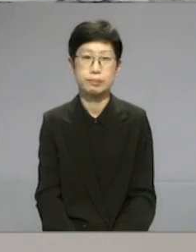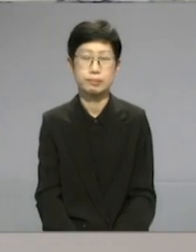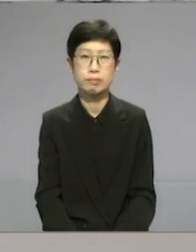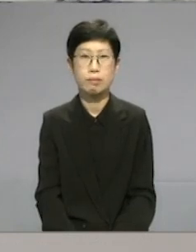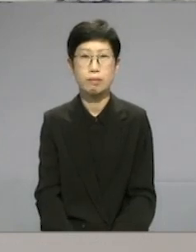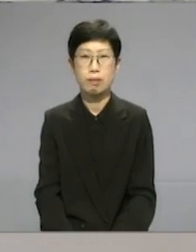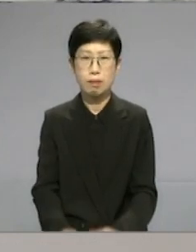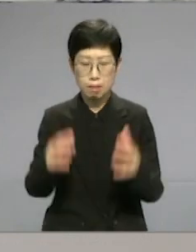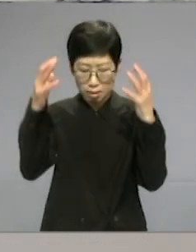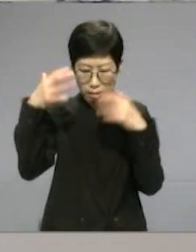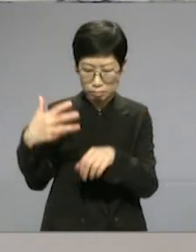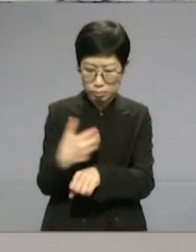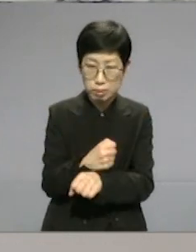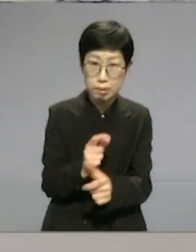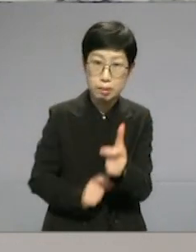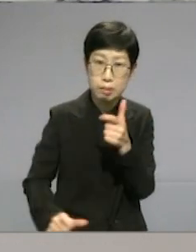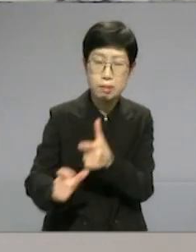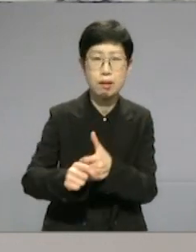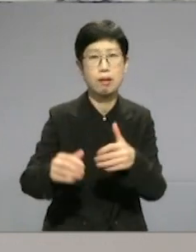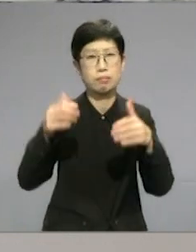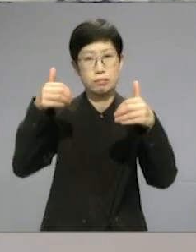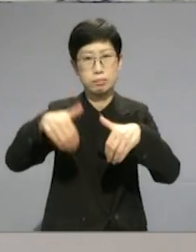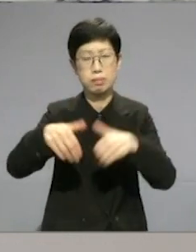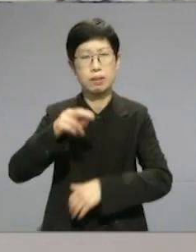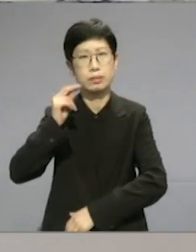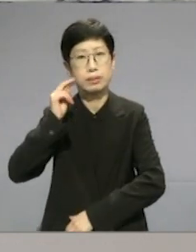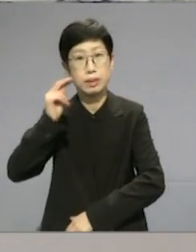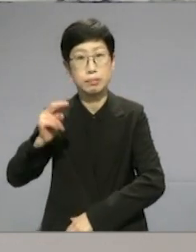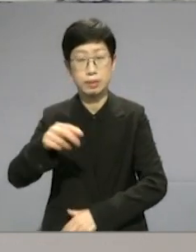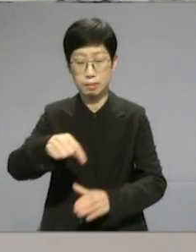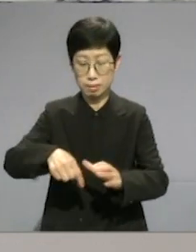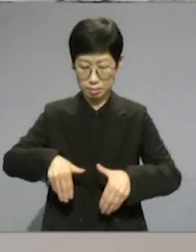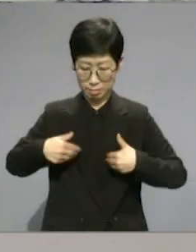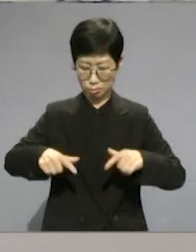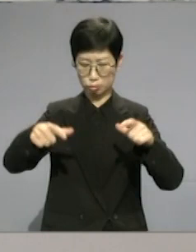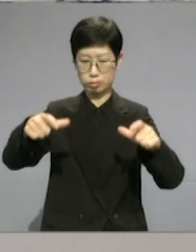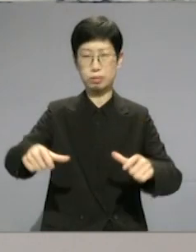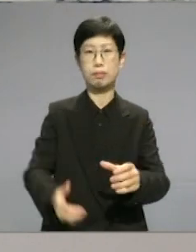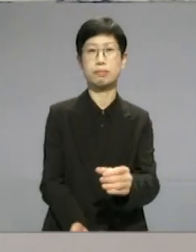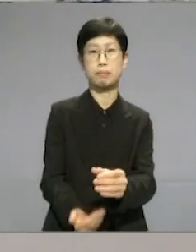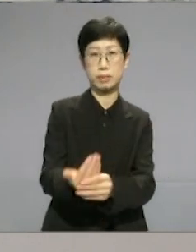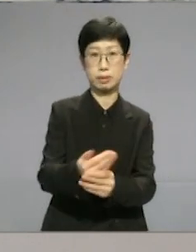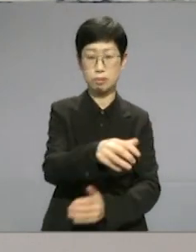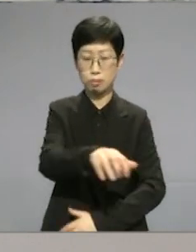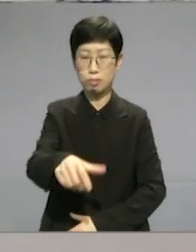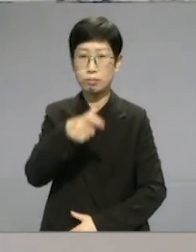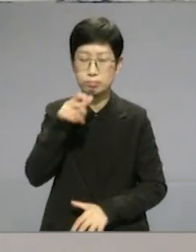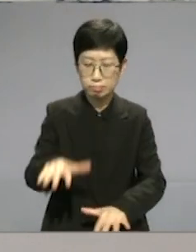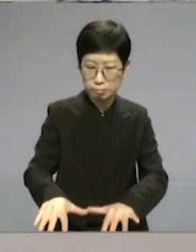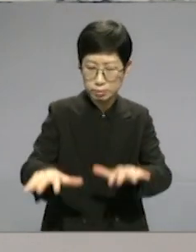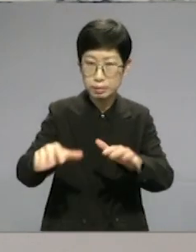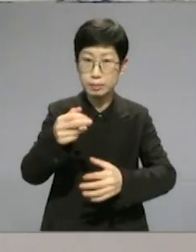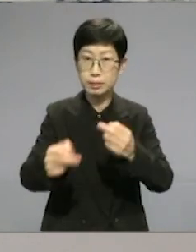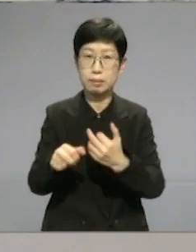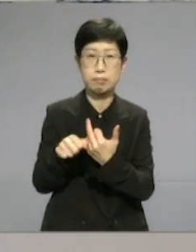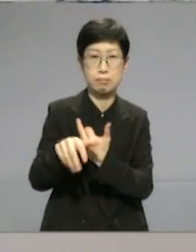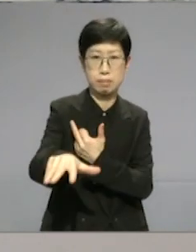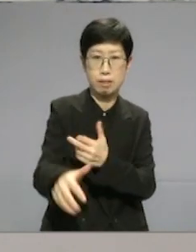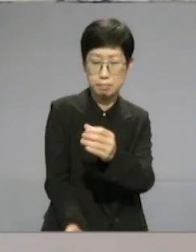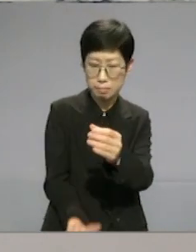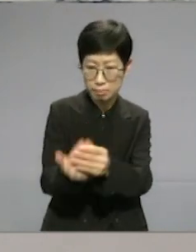네, 기록적인 불볕더위에 이어 폭우가 브라질 남동부 지역을 연달아 강타했습니다. 곳곳이 침수되고 산사태가